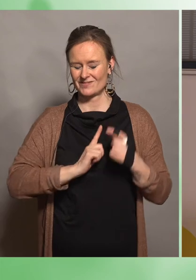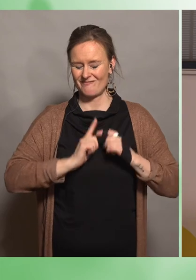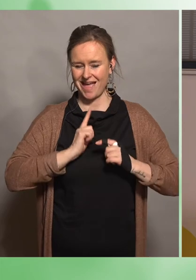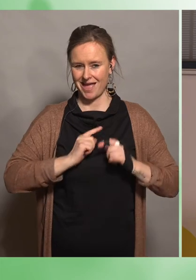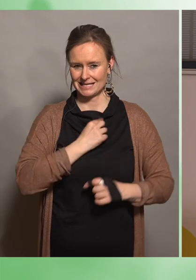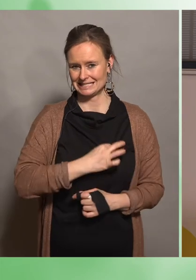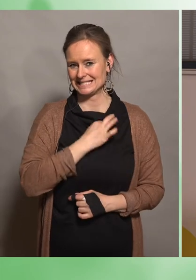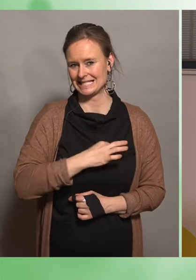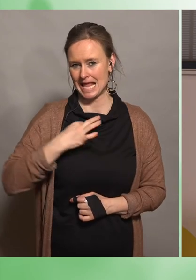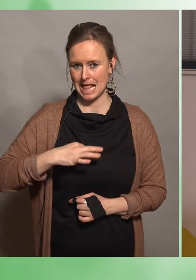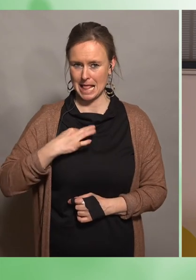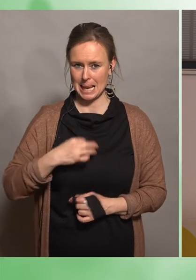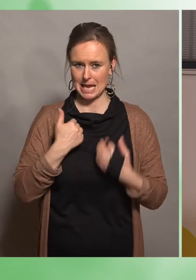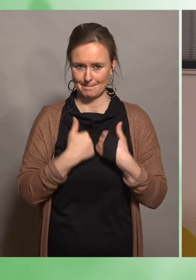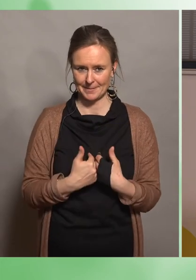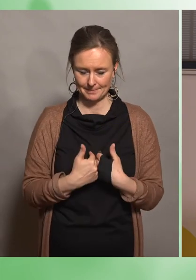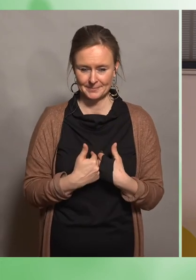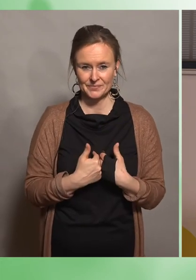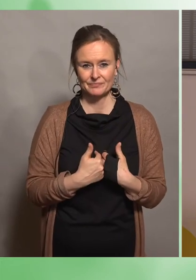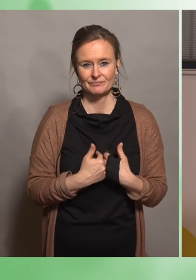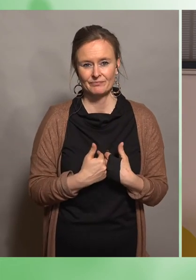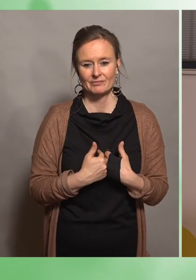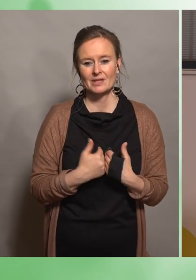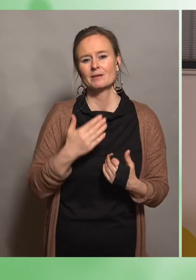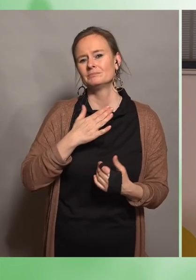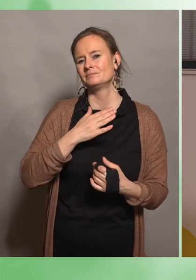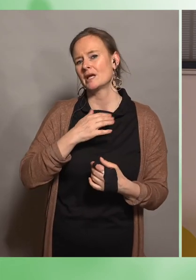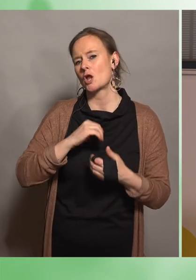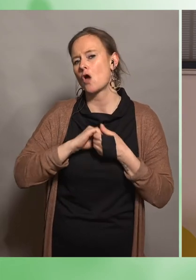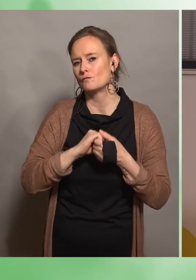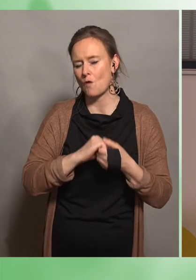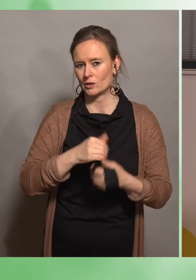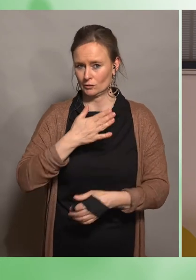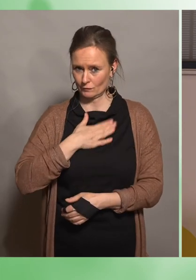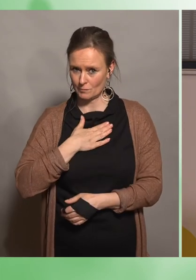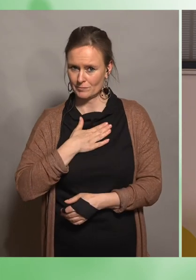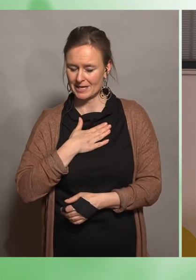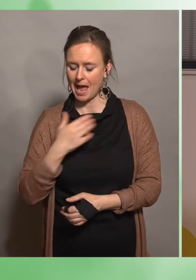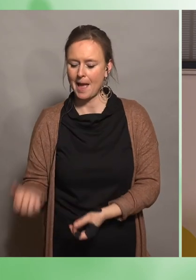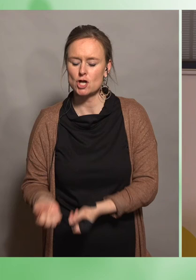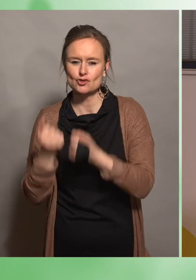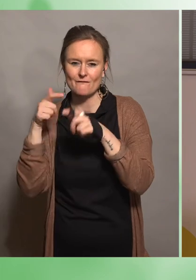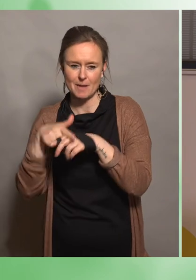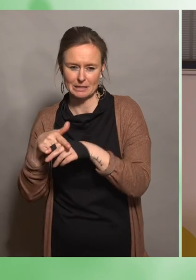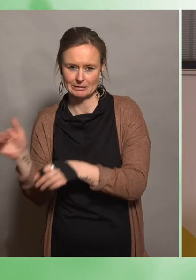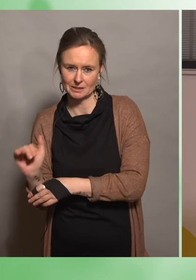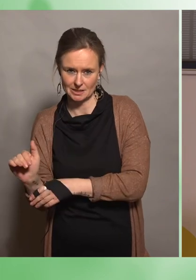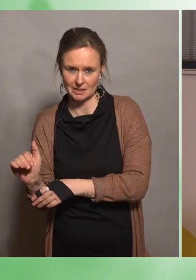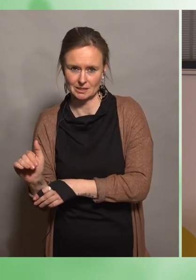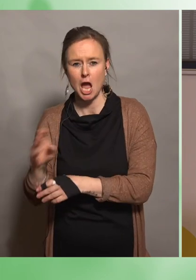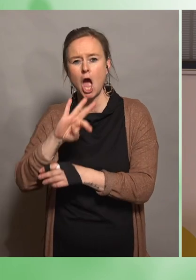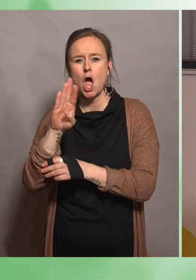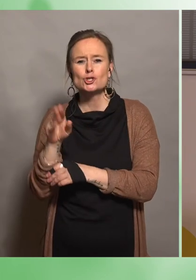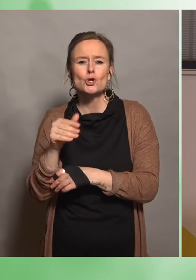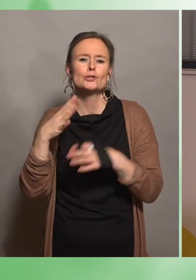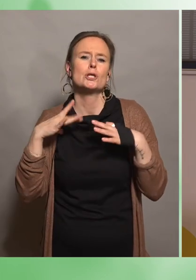ist in anderen Ländern ganz anders. Ja. Eine Freundin von mir mit einem schwerbehinderten Kind sagt immer, das Schönste ist Urlaub in den USA, weil da